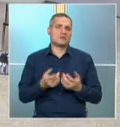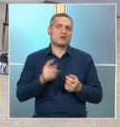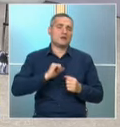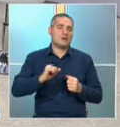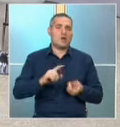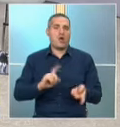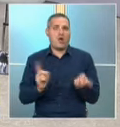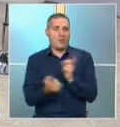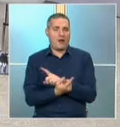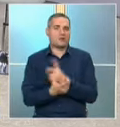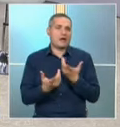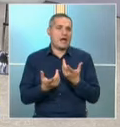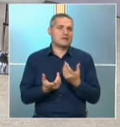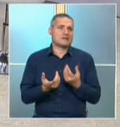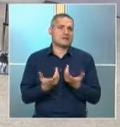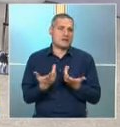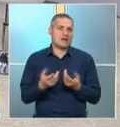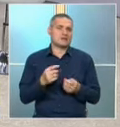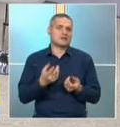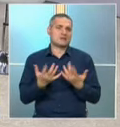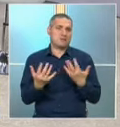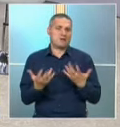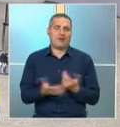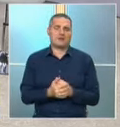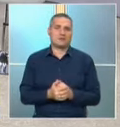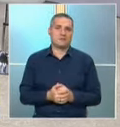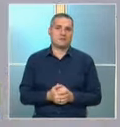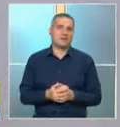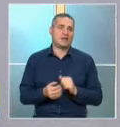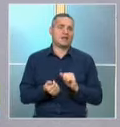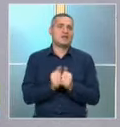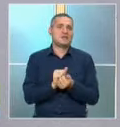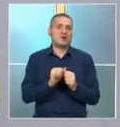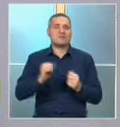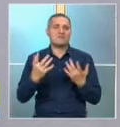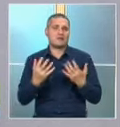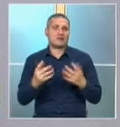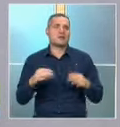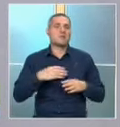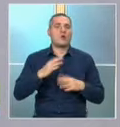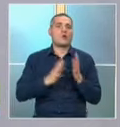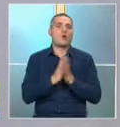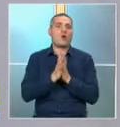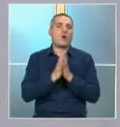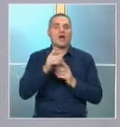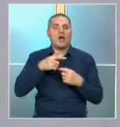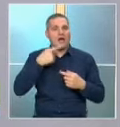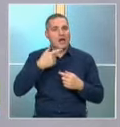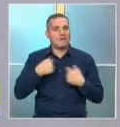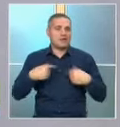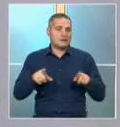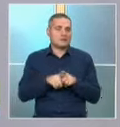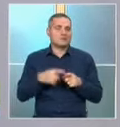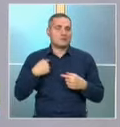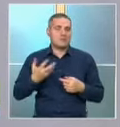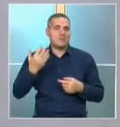така, натури, как се справят с математиката? Спорта и математиката, много хора казват, аз също